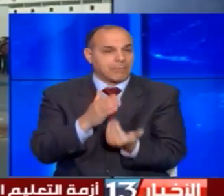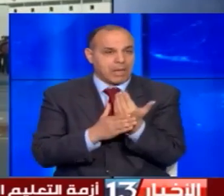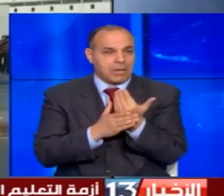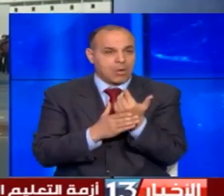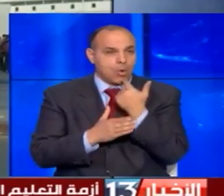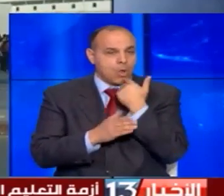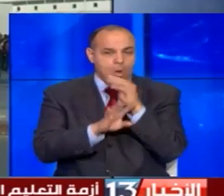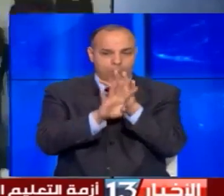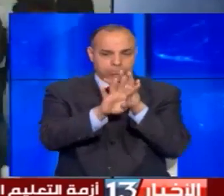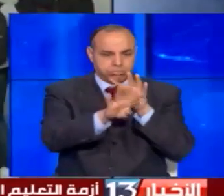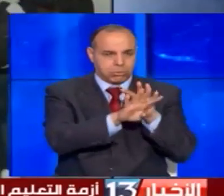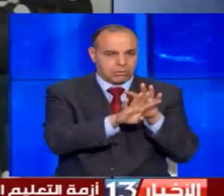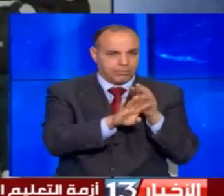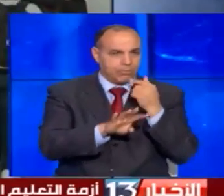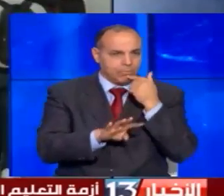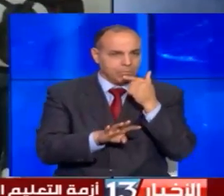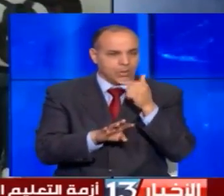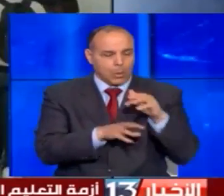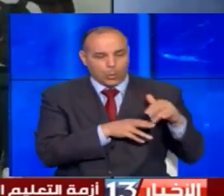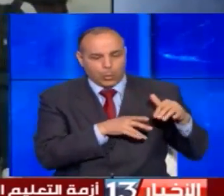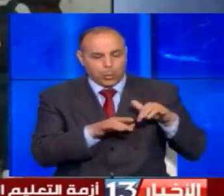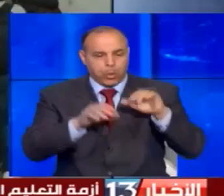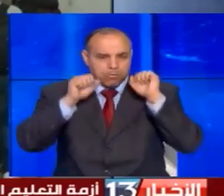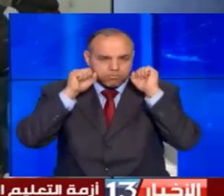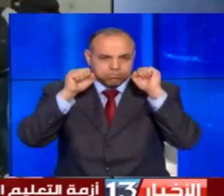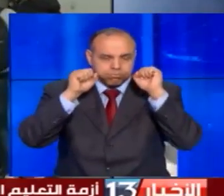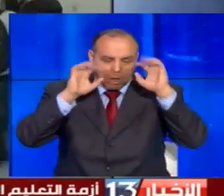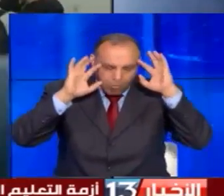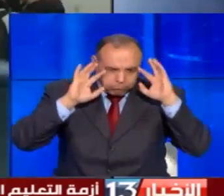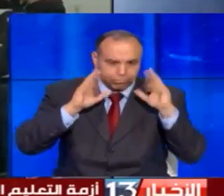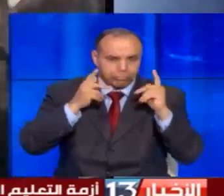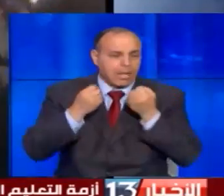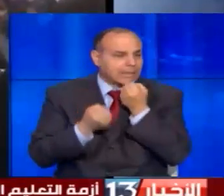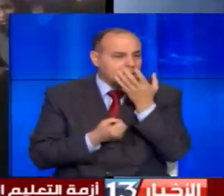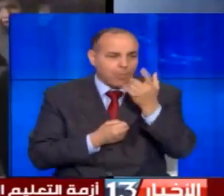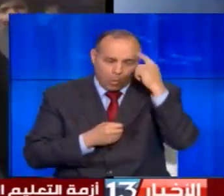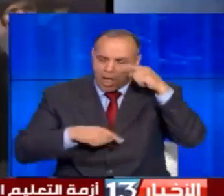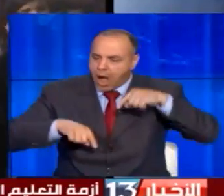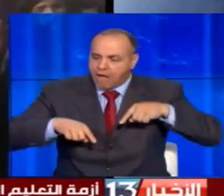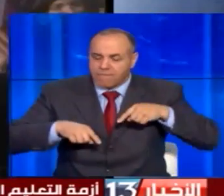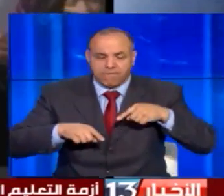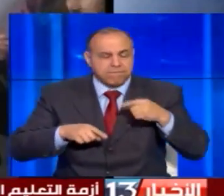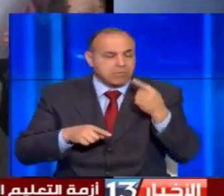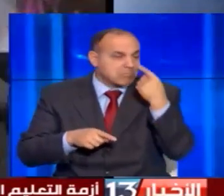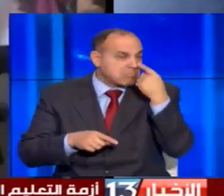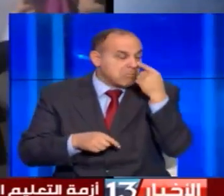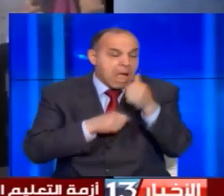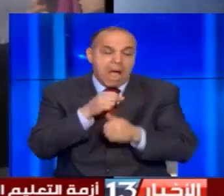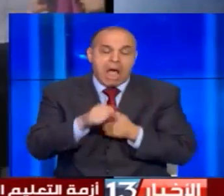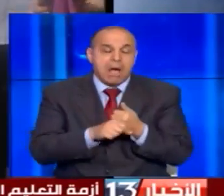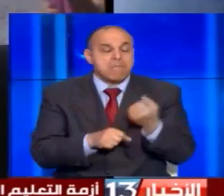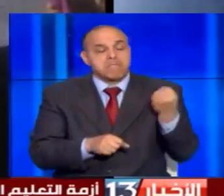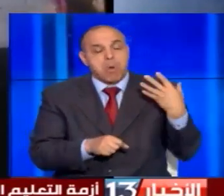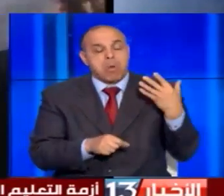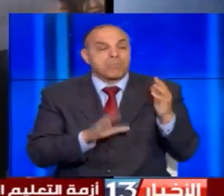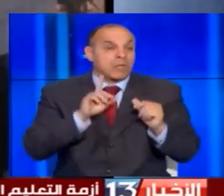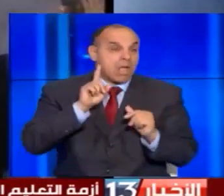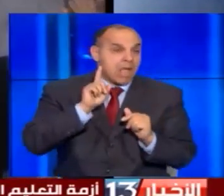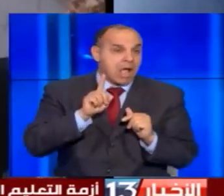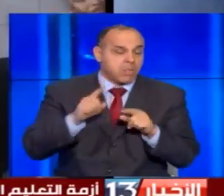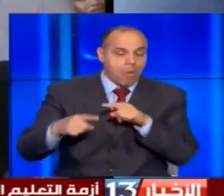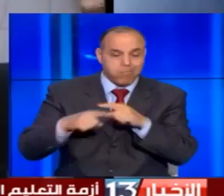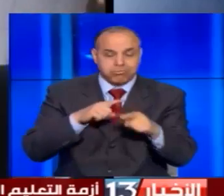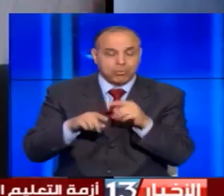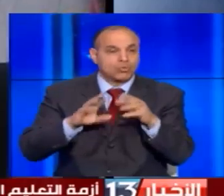وانتظموا في وقفات ومسيرات احتجاجية تعبيرا عن تخوفهم من شبح السنة البيضاء على خلفية